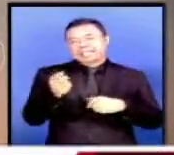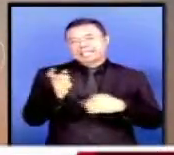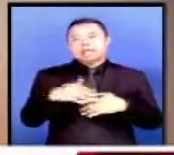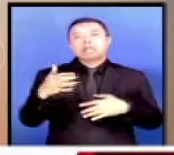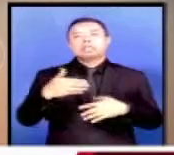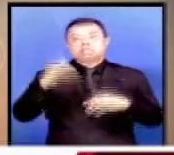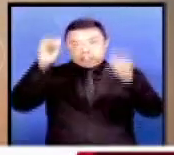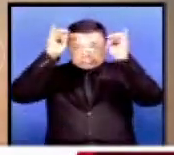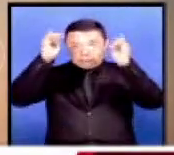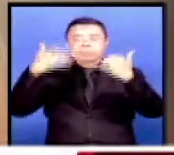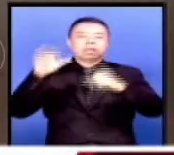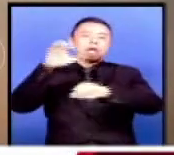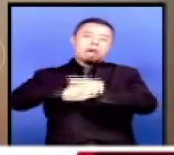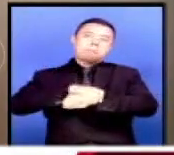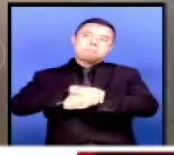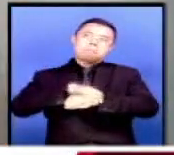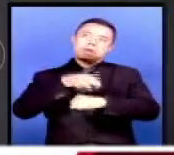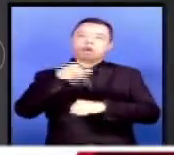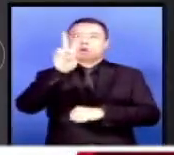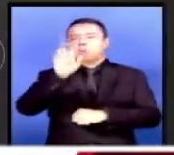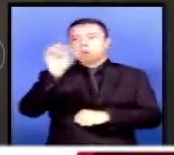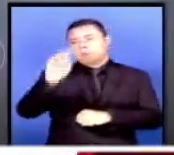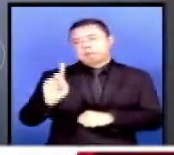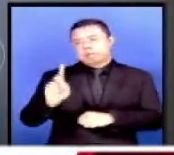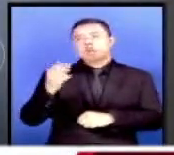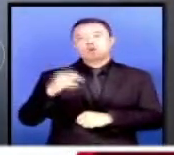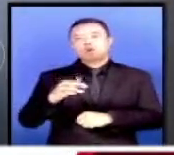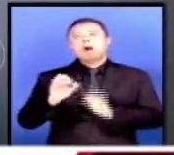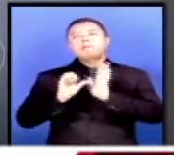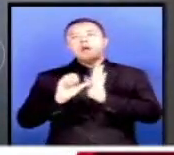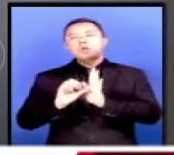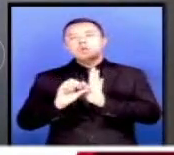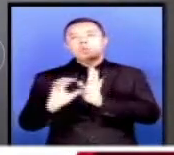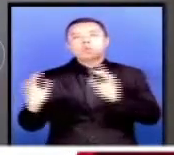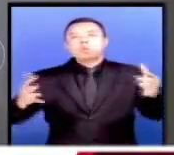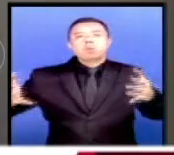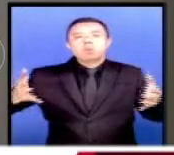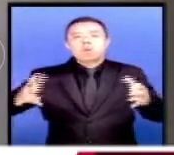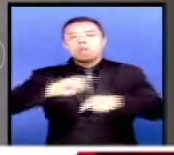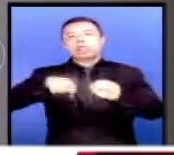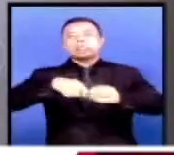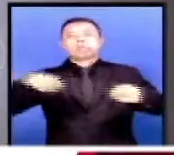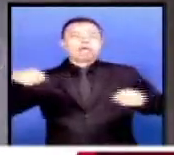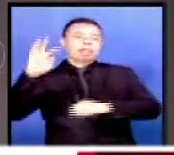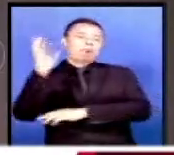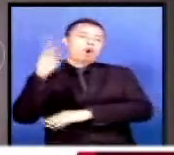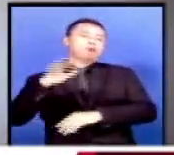kurbannya lari akhirnya bisa ditangkap 20 menit kemudian setelah warga beramai-ramai menangkap sapi dan mengikatnya ke pohon.